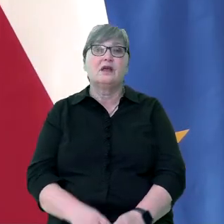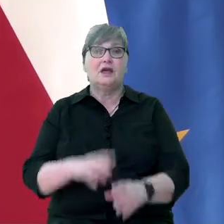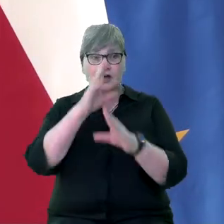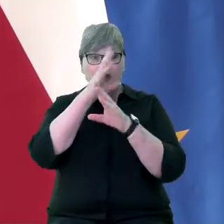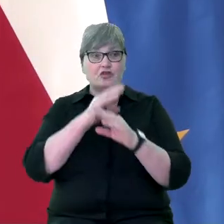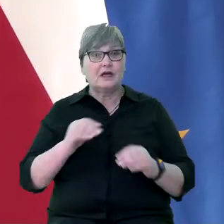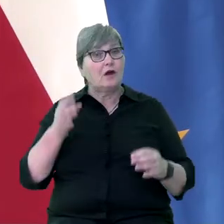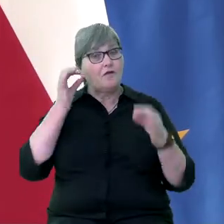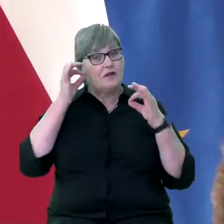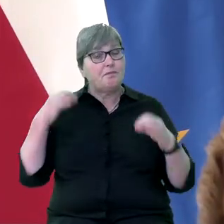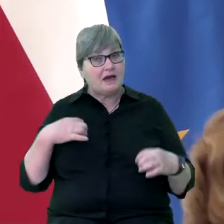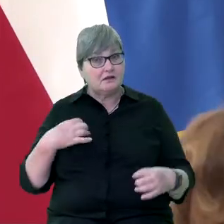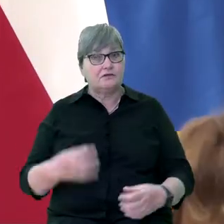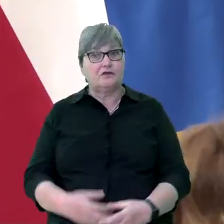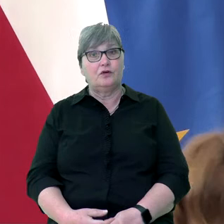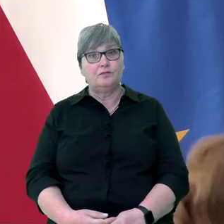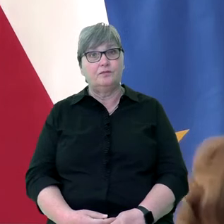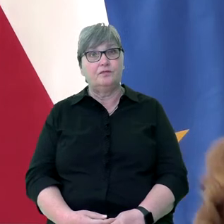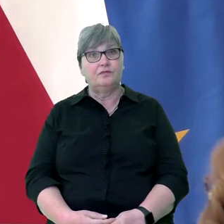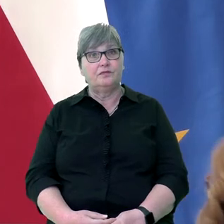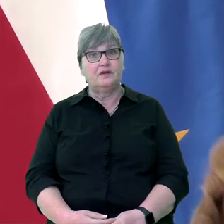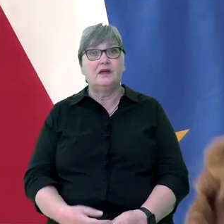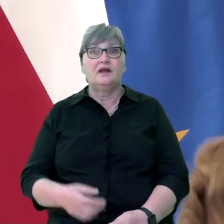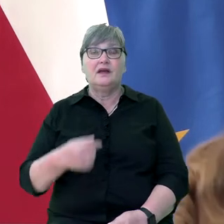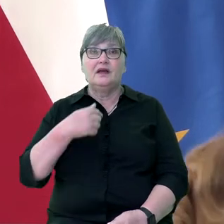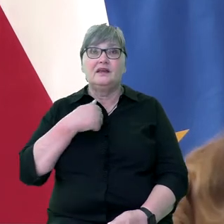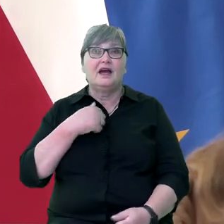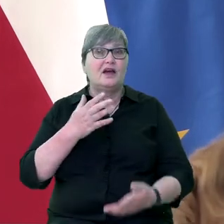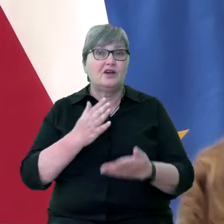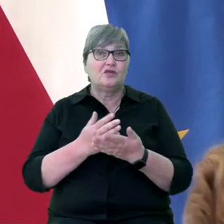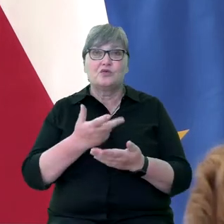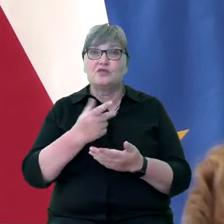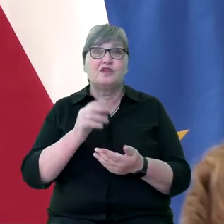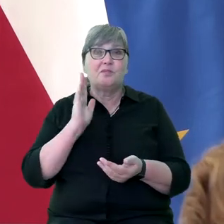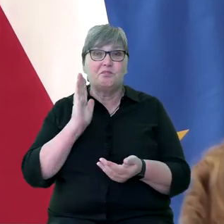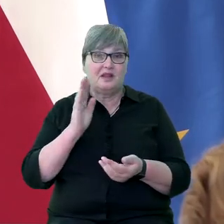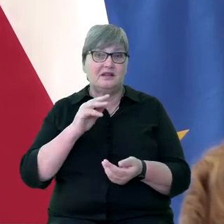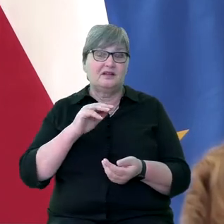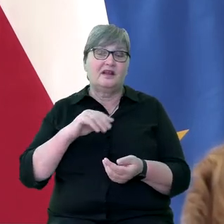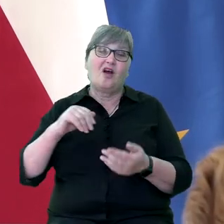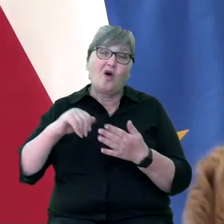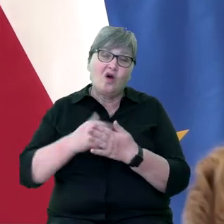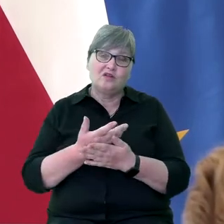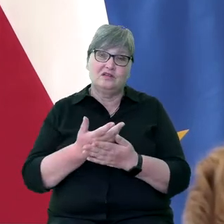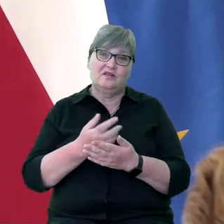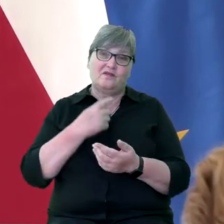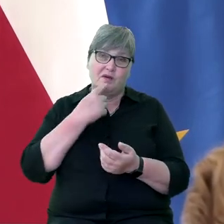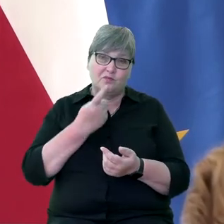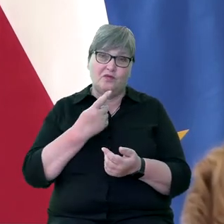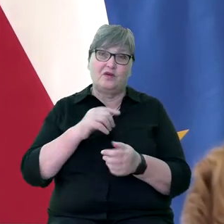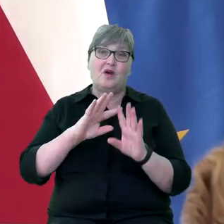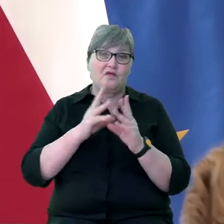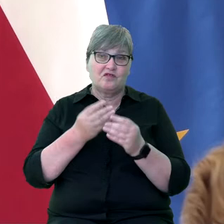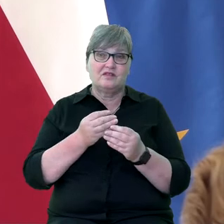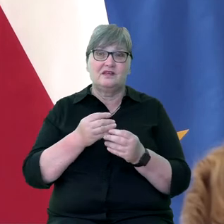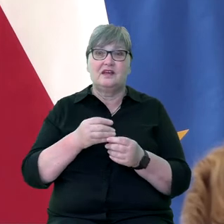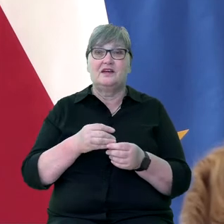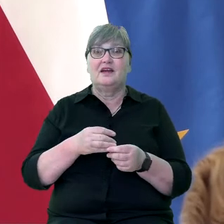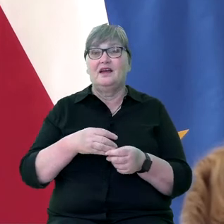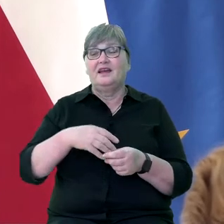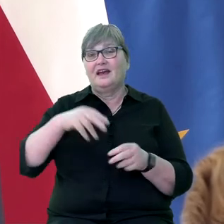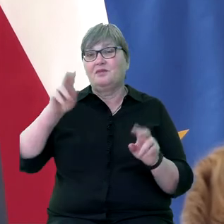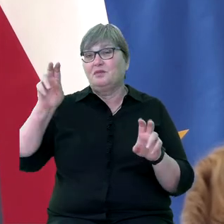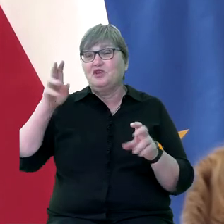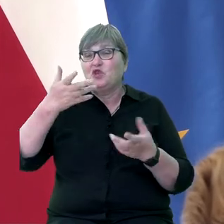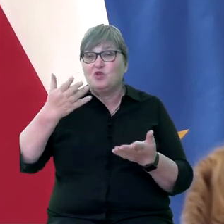Szanowni Państwo, ja już nie będę powtarzał wszystkich godności i tytułów, ale